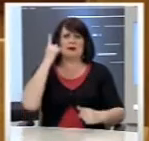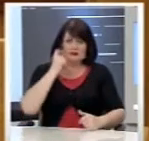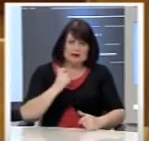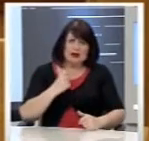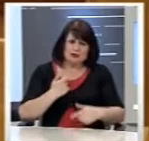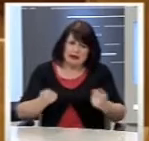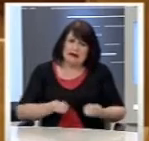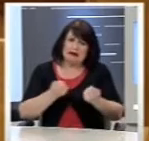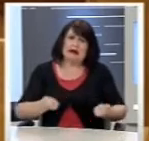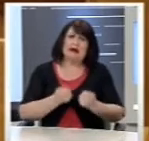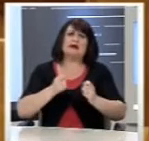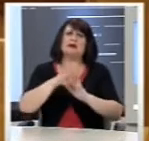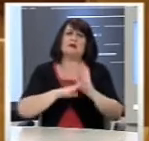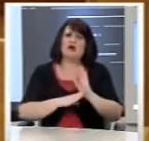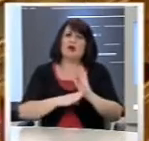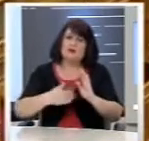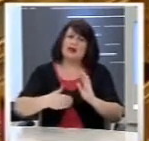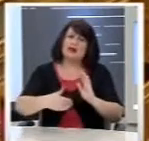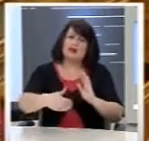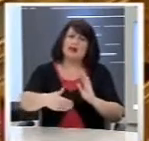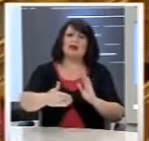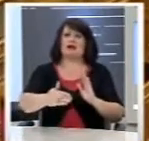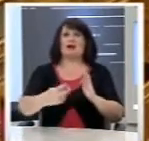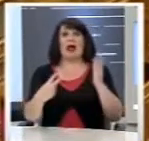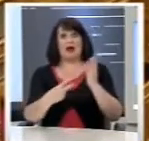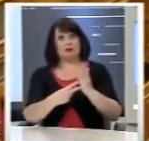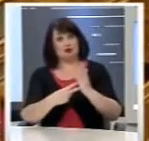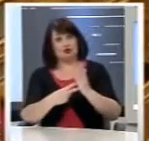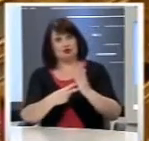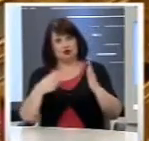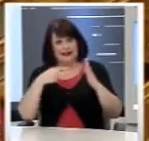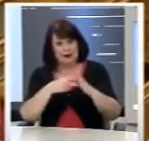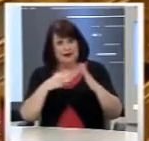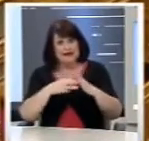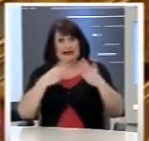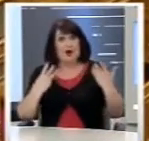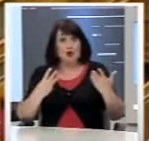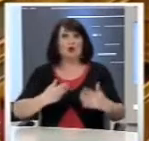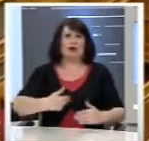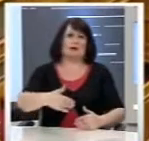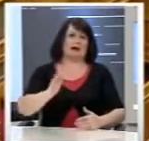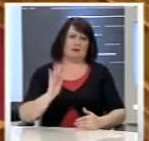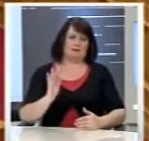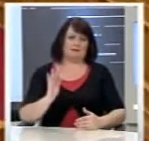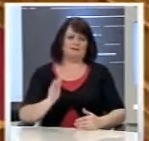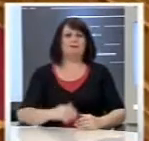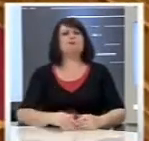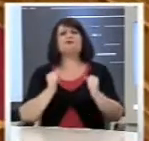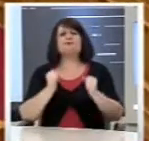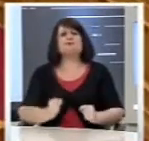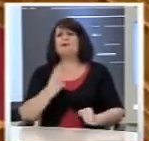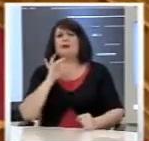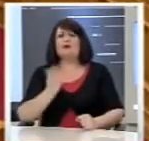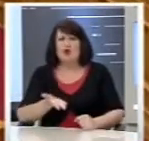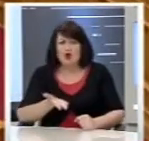υλοποίησή του θα ακολουθήσει μετά τον Αύγουστο του 2018. Κύριος λόγος είναι πως η σαφήνεια